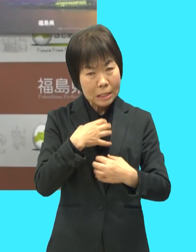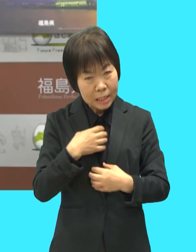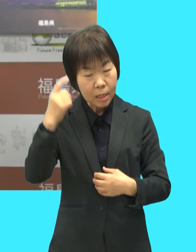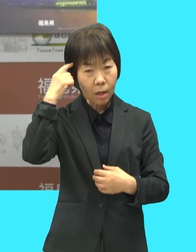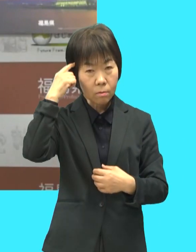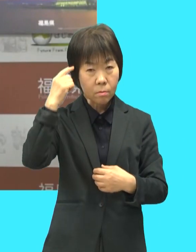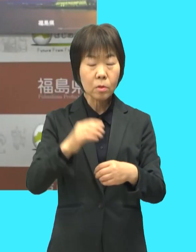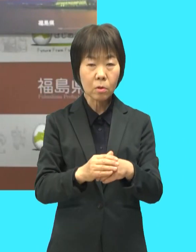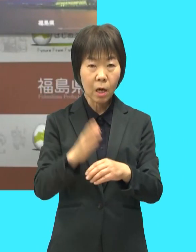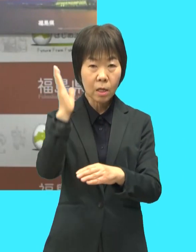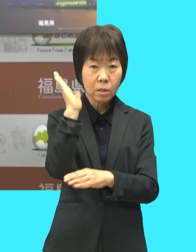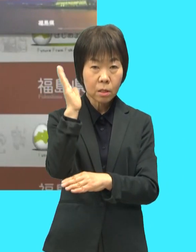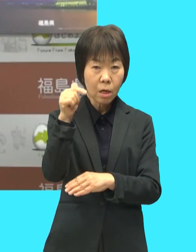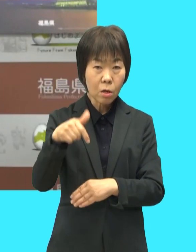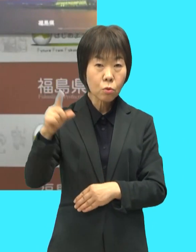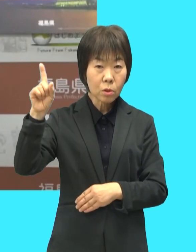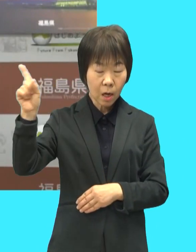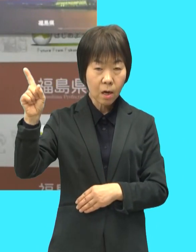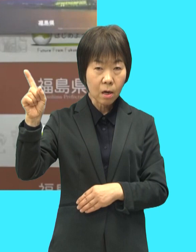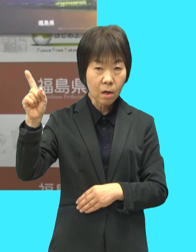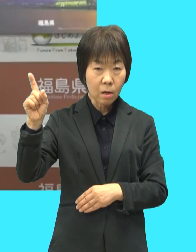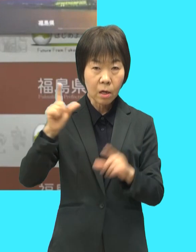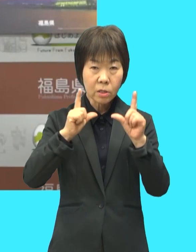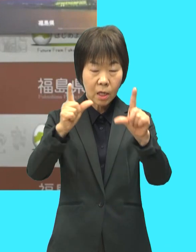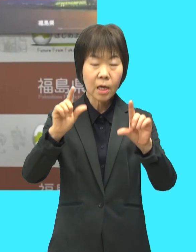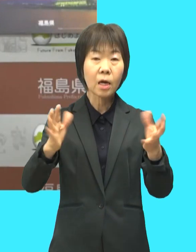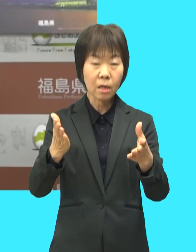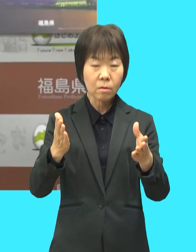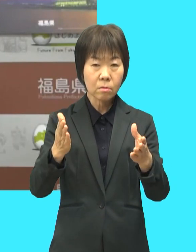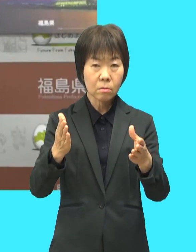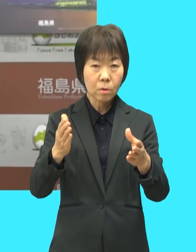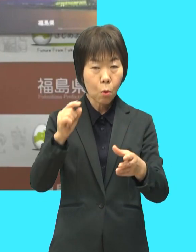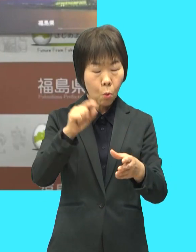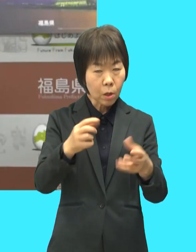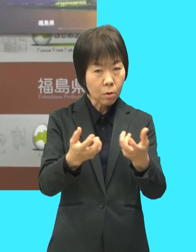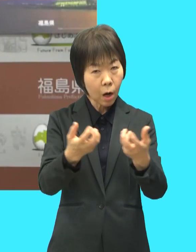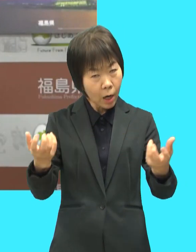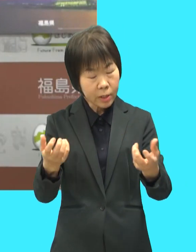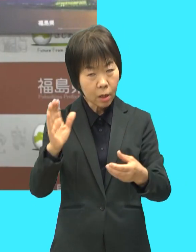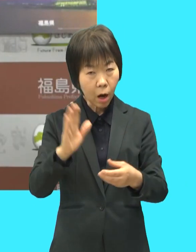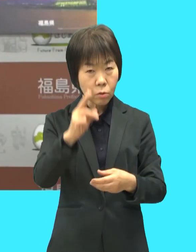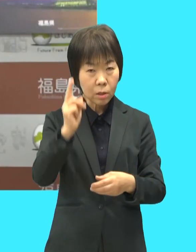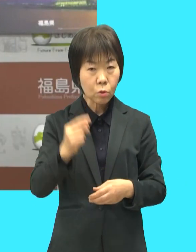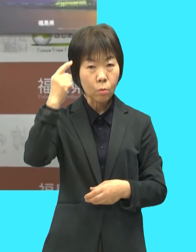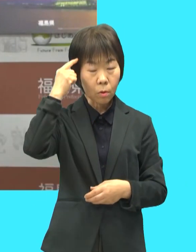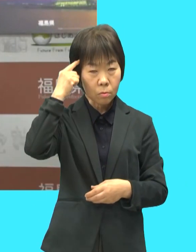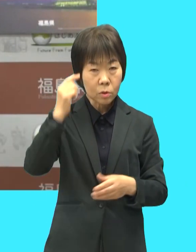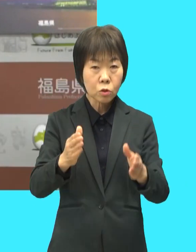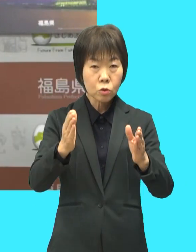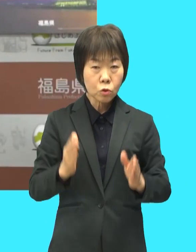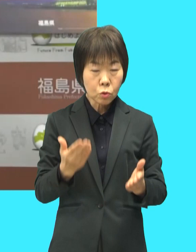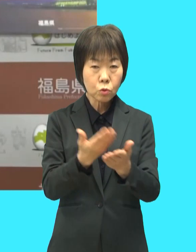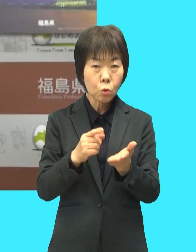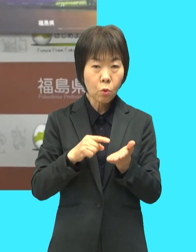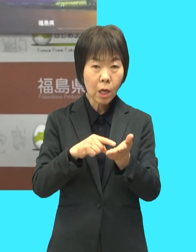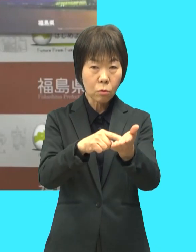と、その政府がそういう宣言をしないということの、その乖離があるんじゃないか、結局その自粛要請をする都